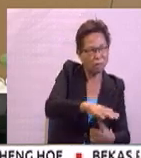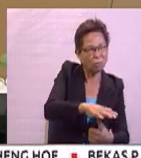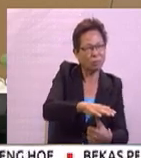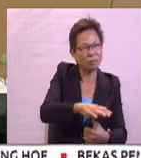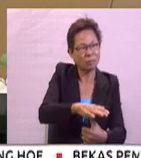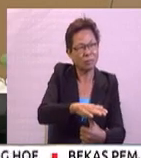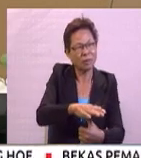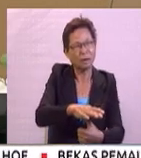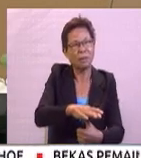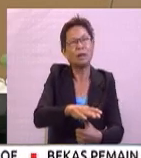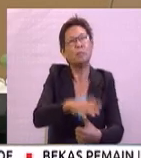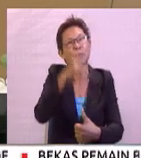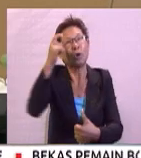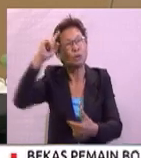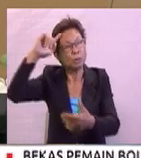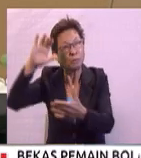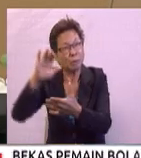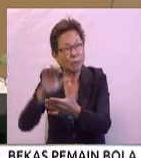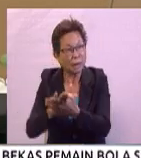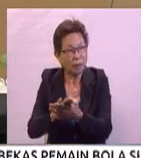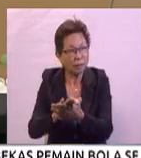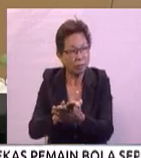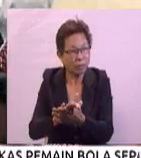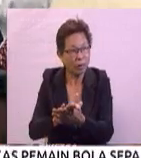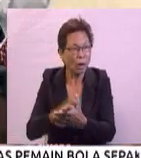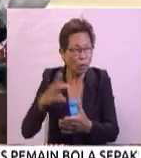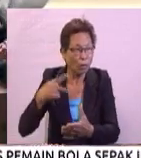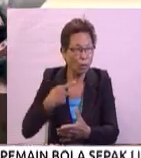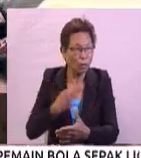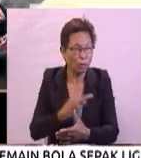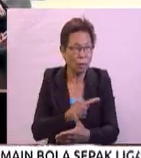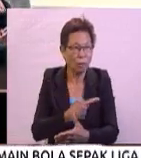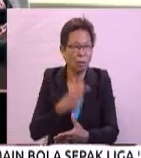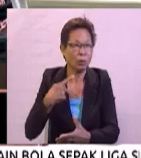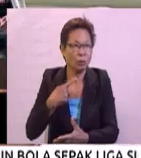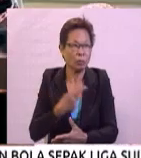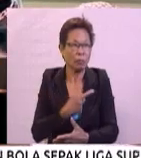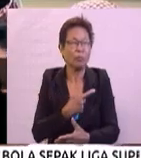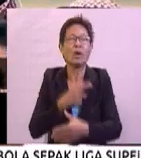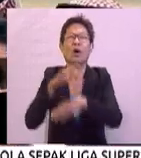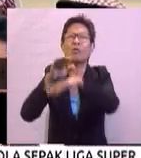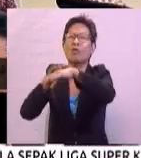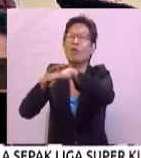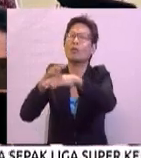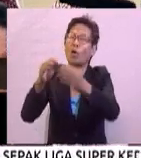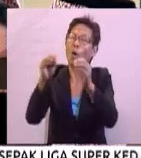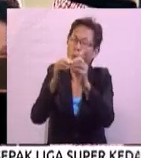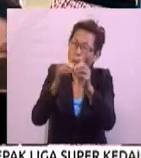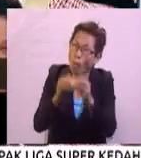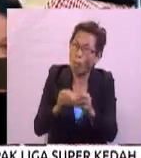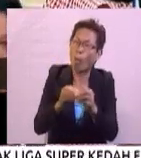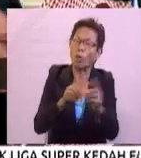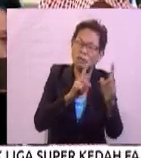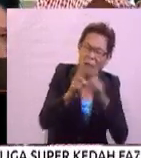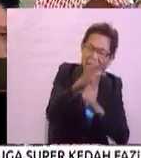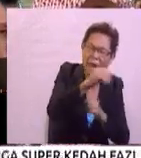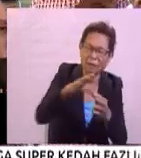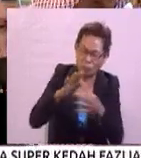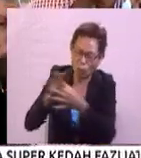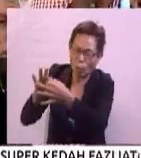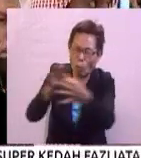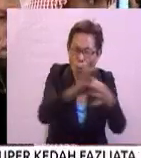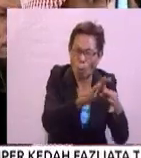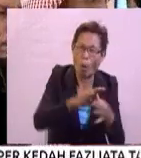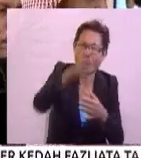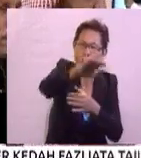of belief, race, ethnicity. We call for greater dialogue and cooperation among people in order